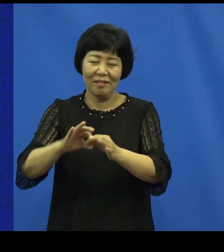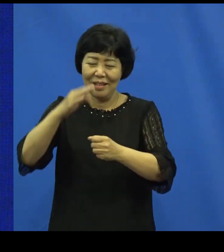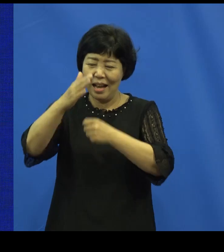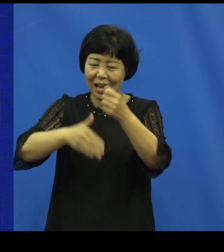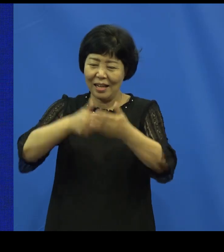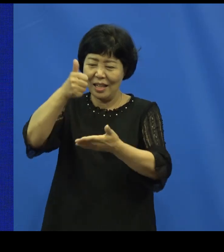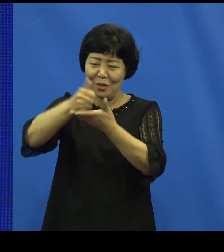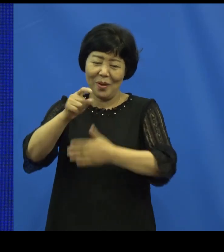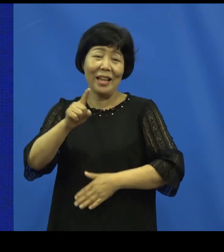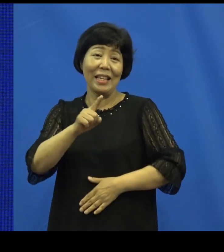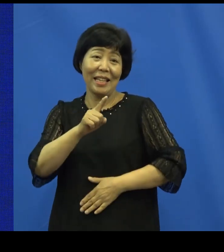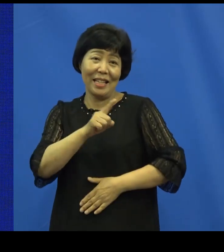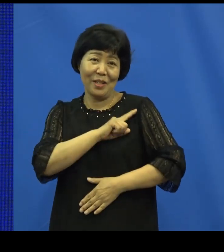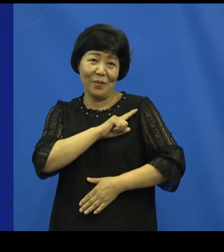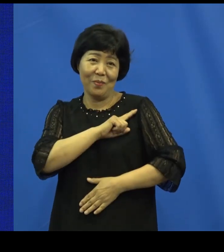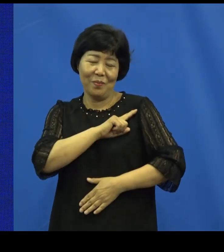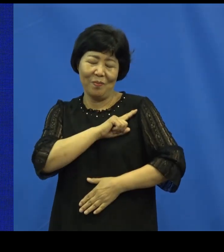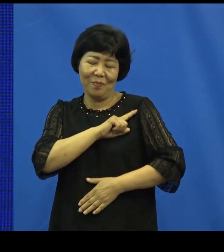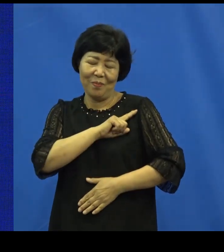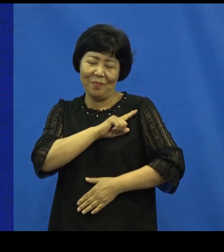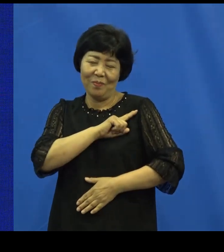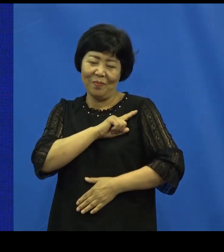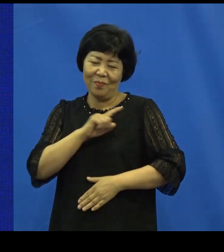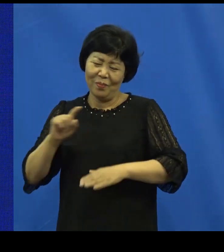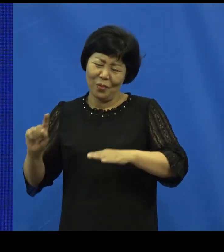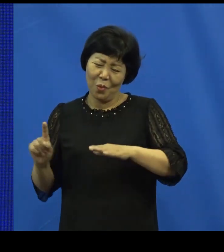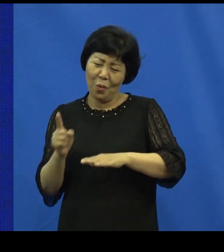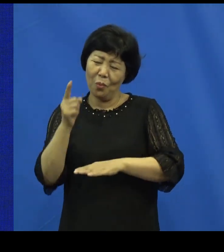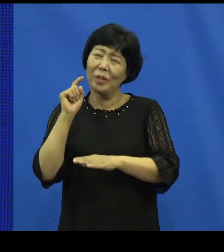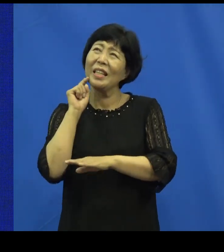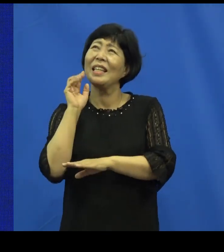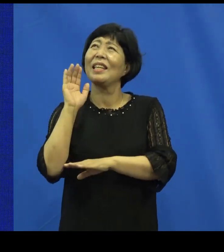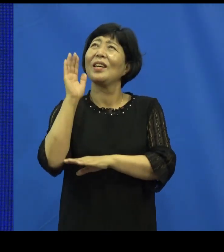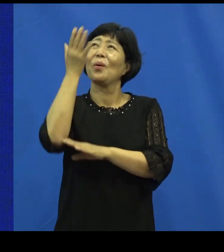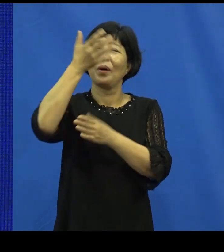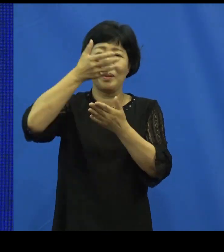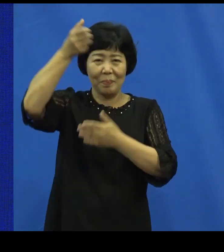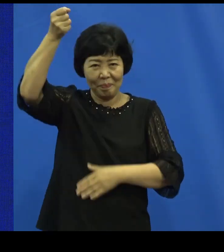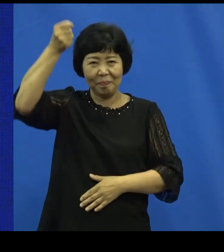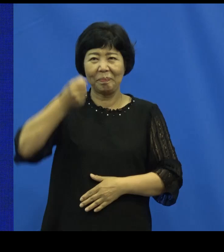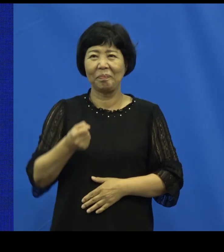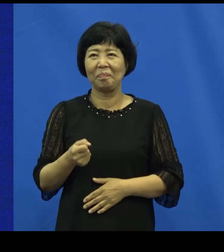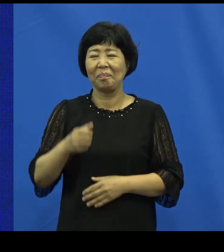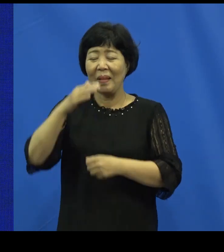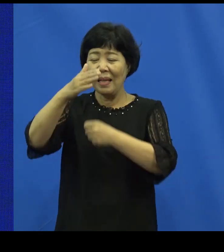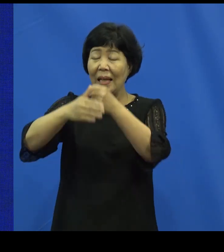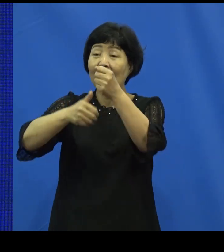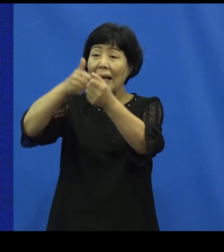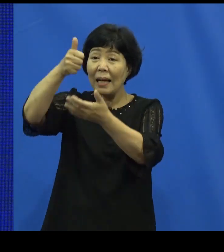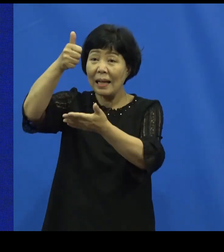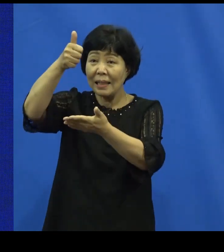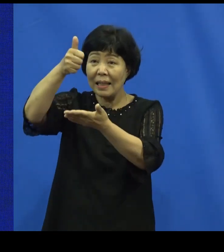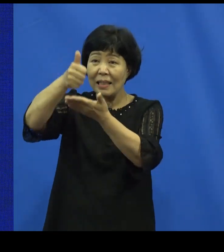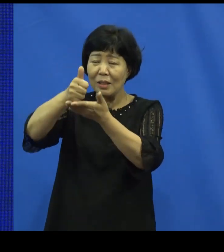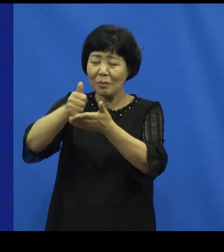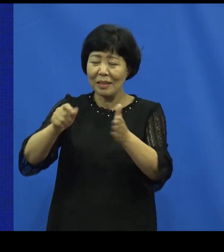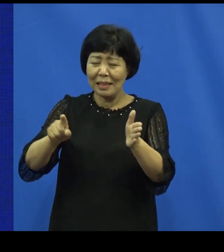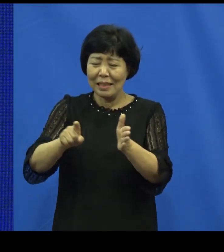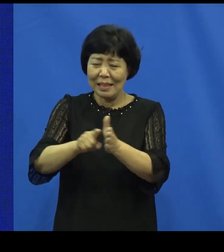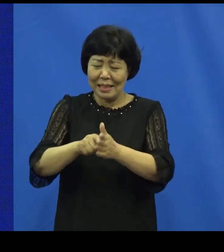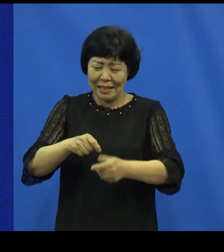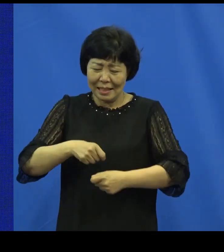이름을 높이 영광을 받으십니다. 하나님의 일상에서 순수한 신실함으로